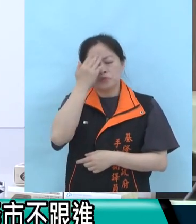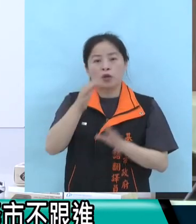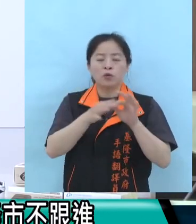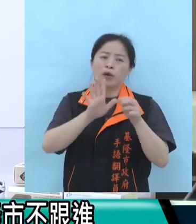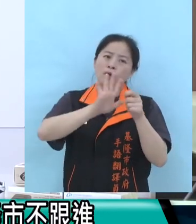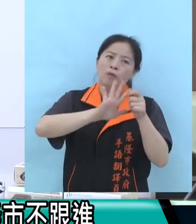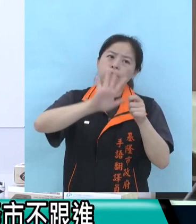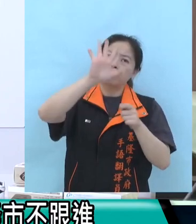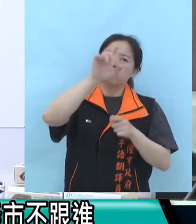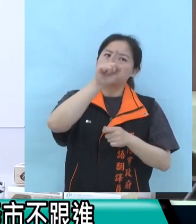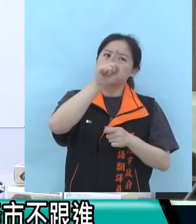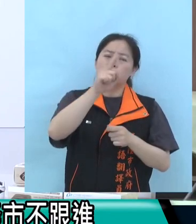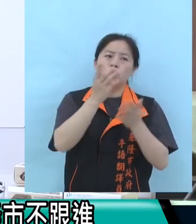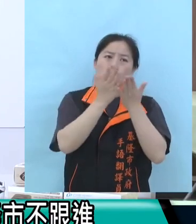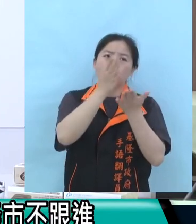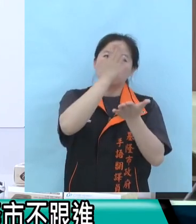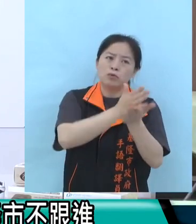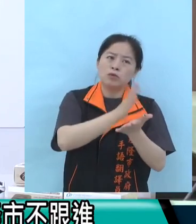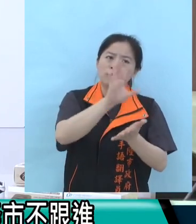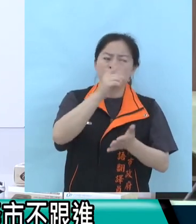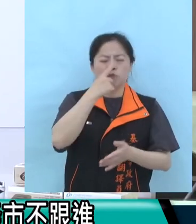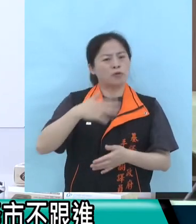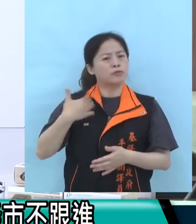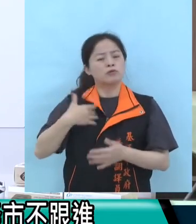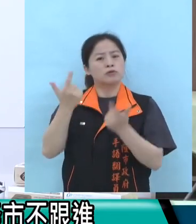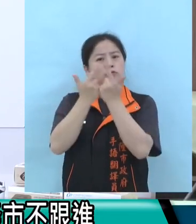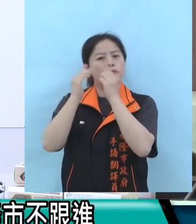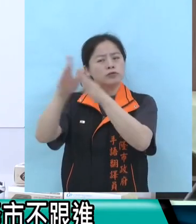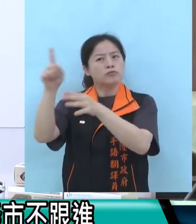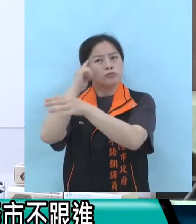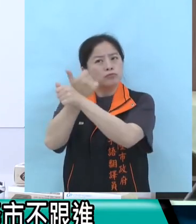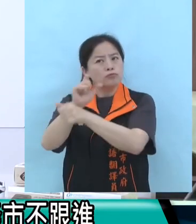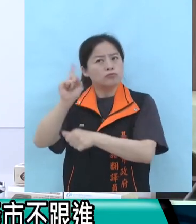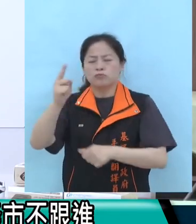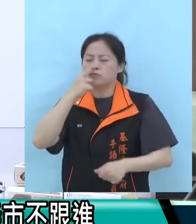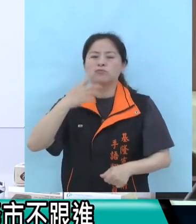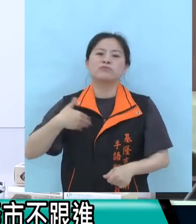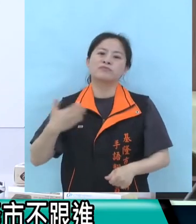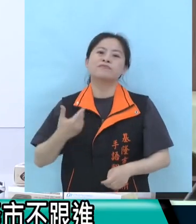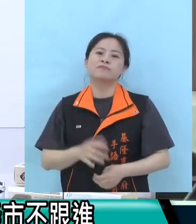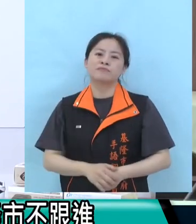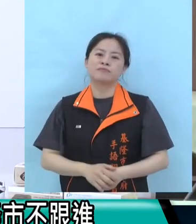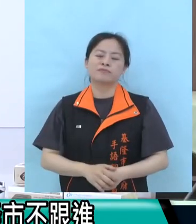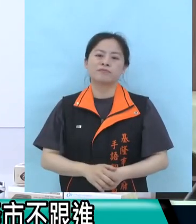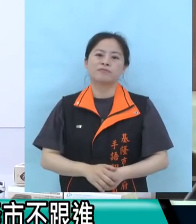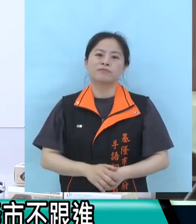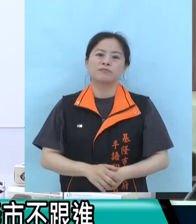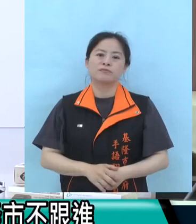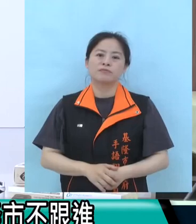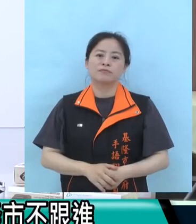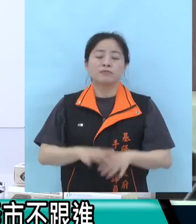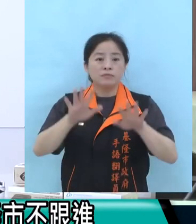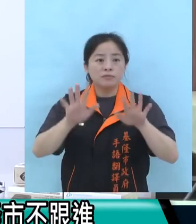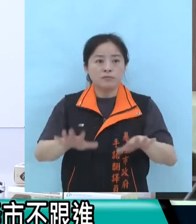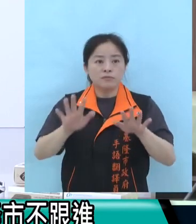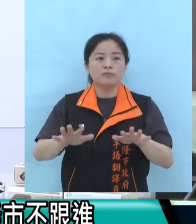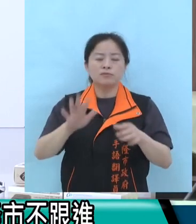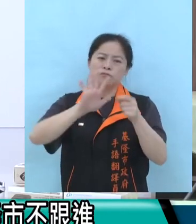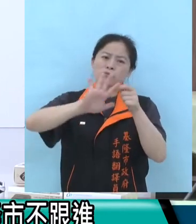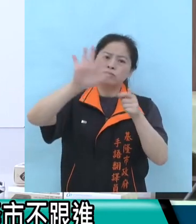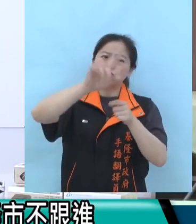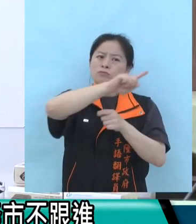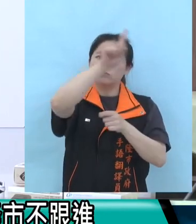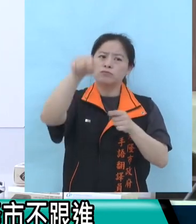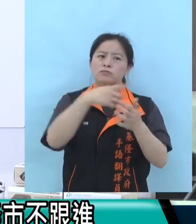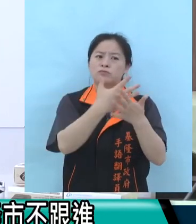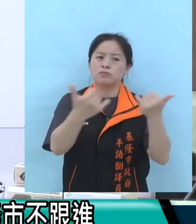中停不停课，我不晓得台北市的考量是什么，那目前其实高中的